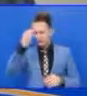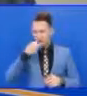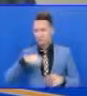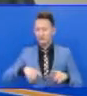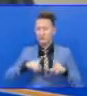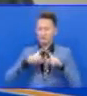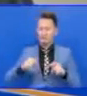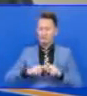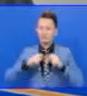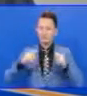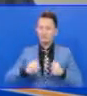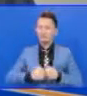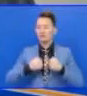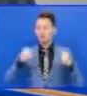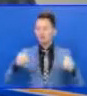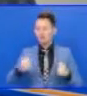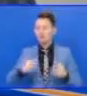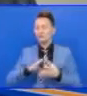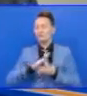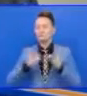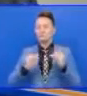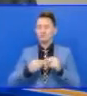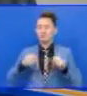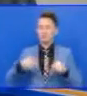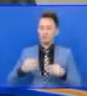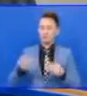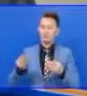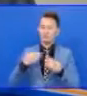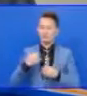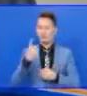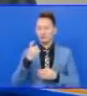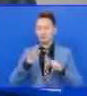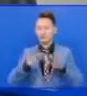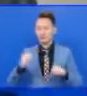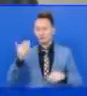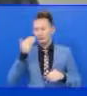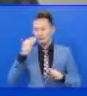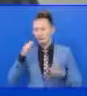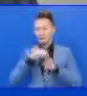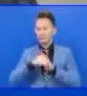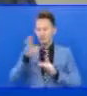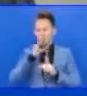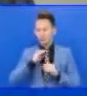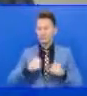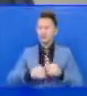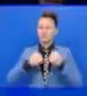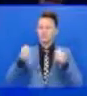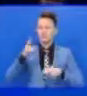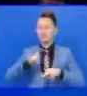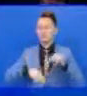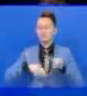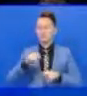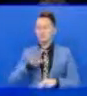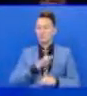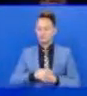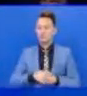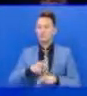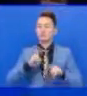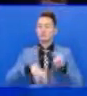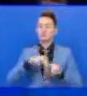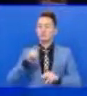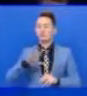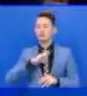екенін ескере отыра, бүгінгі таңда бізге 100 балаға шақталған қосалқы ғимарат салып беріп отыр. Құрылыс жұмысына